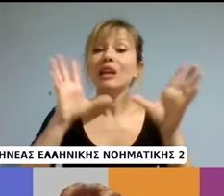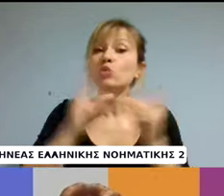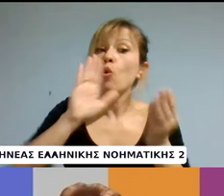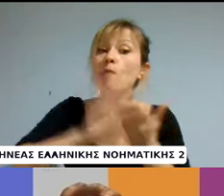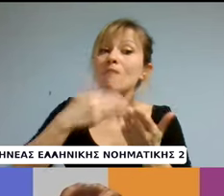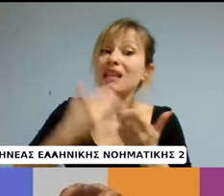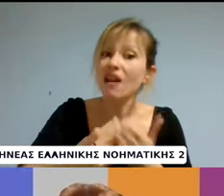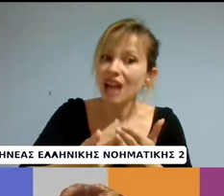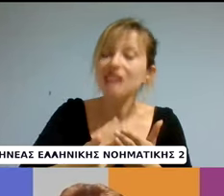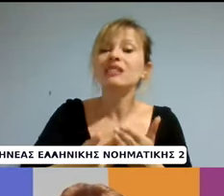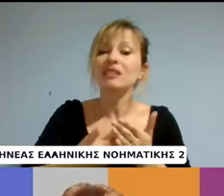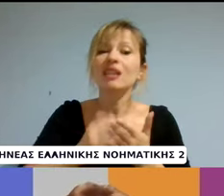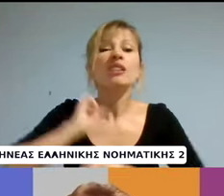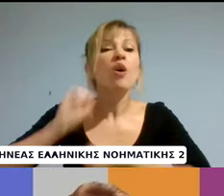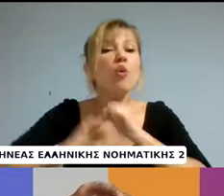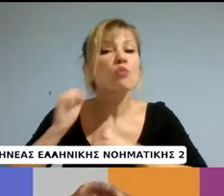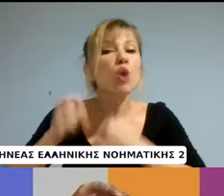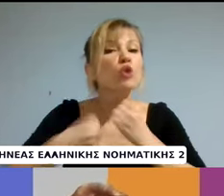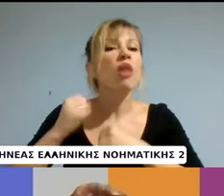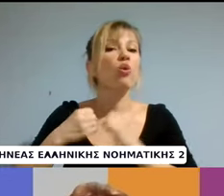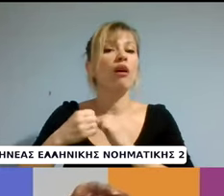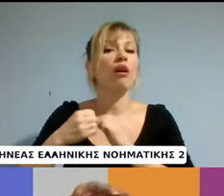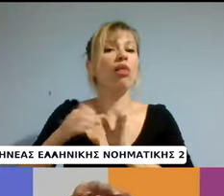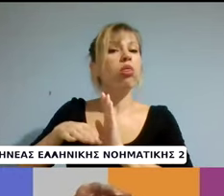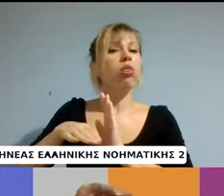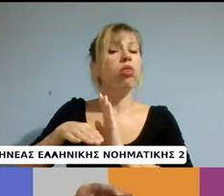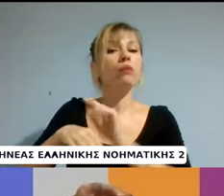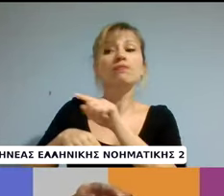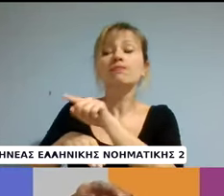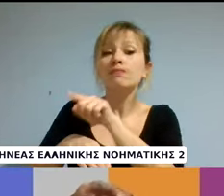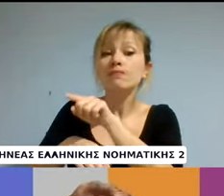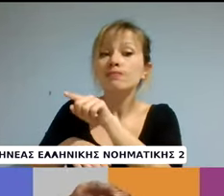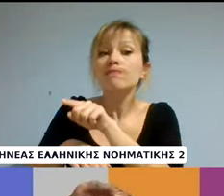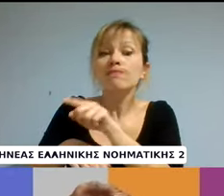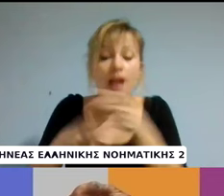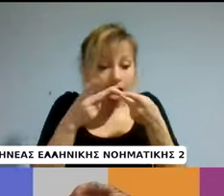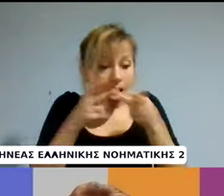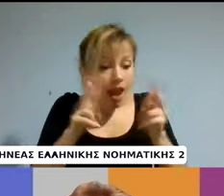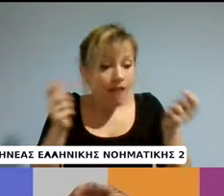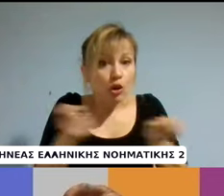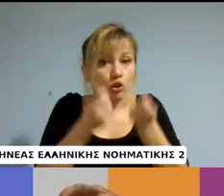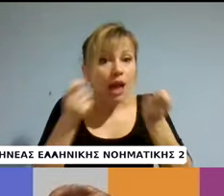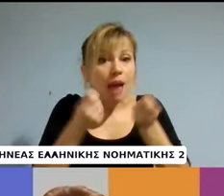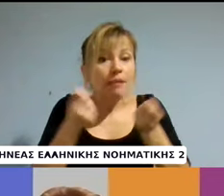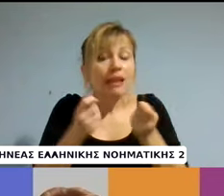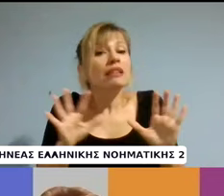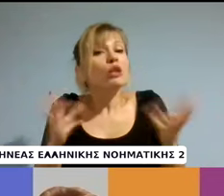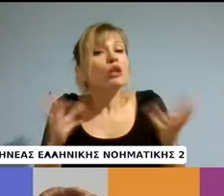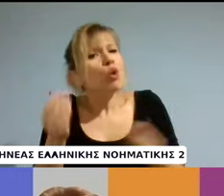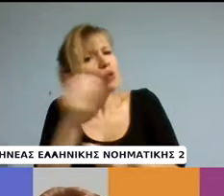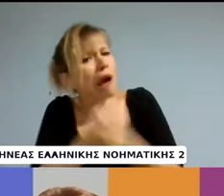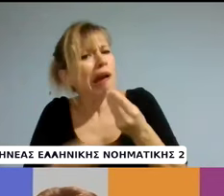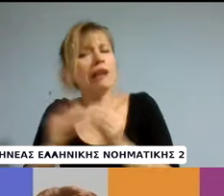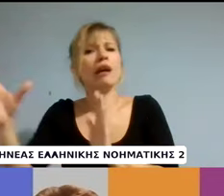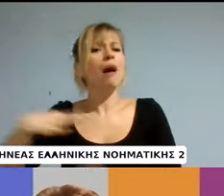εξασφαλίσουν χαμηλές τιμές για τους μεταφραστές, ποιος ο λόγος που έχει επικρατήσει η έννοια του freelancer και δεν προτιμούν ιδιαιτέρως έναν μισθωτό συνεργάτη